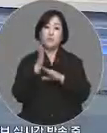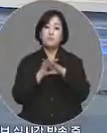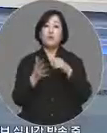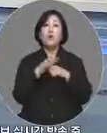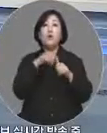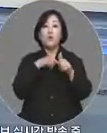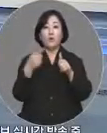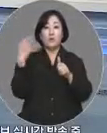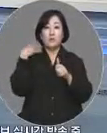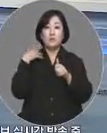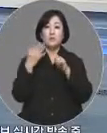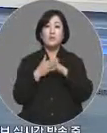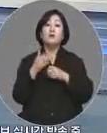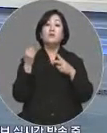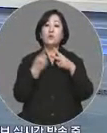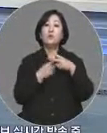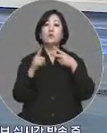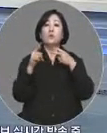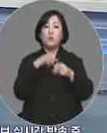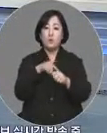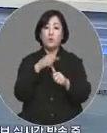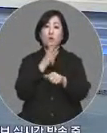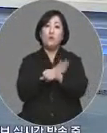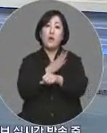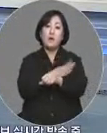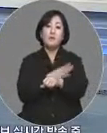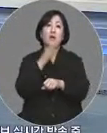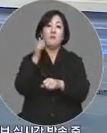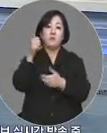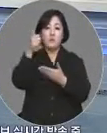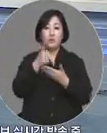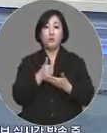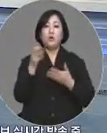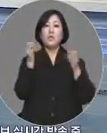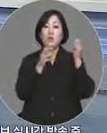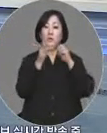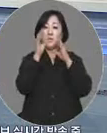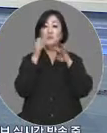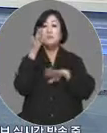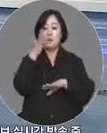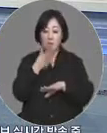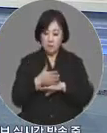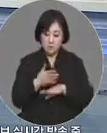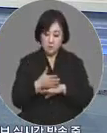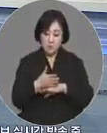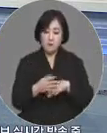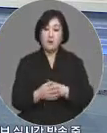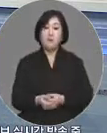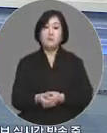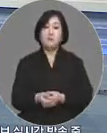교육청 김경희 초등교육과장님 모시고 이야기 나눠봤습니다. 네, 오늘 말씀 감사합니다. 감사합니다.